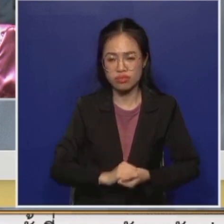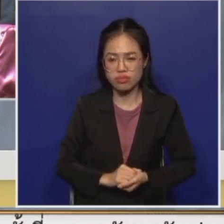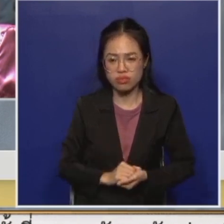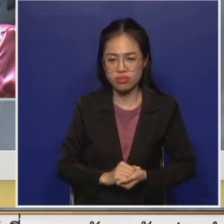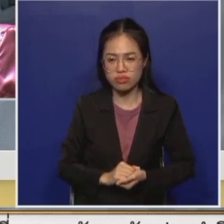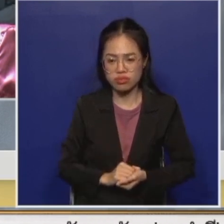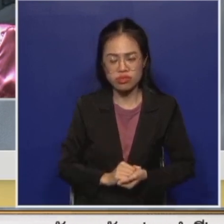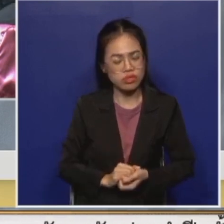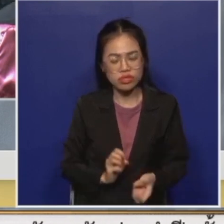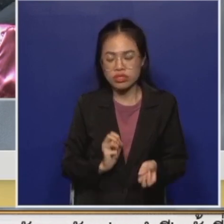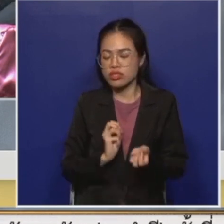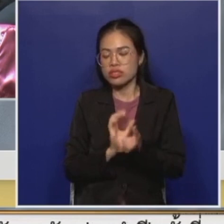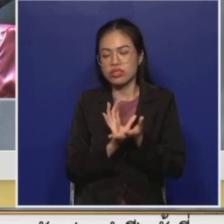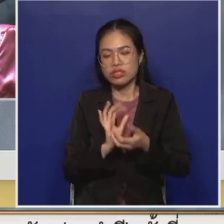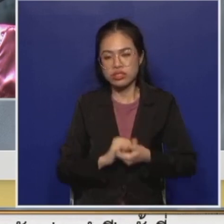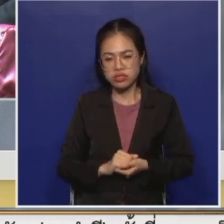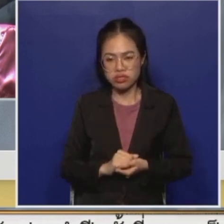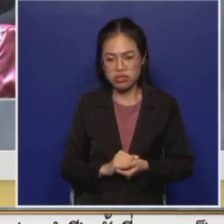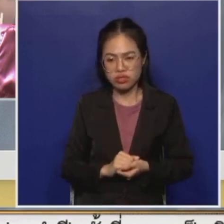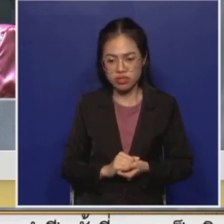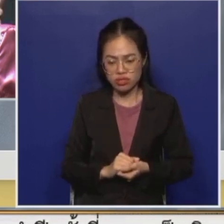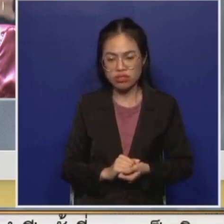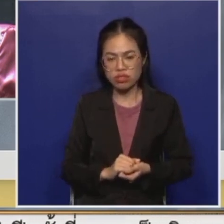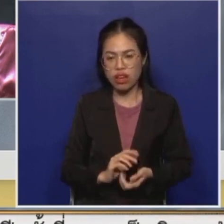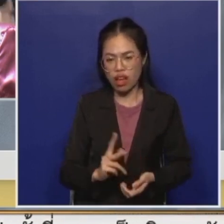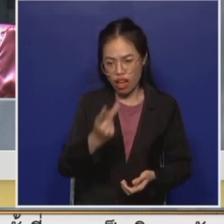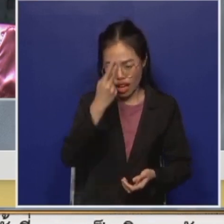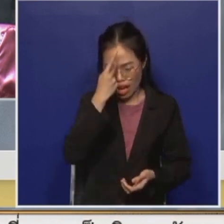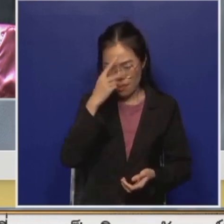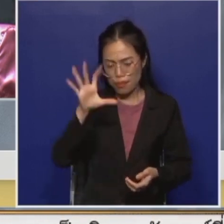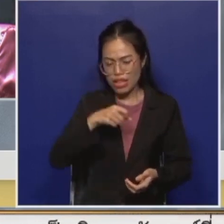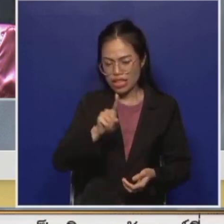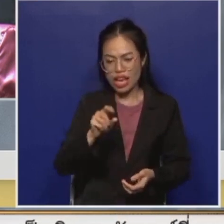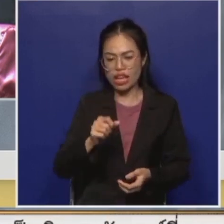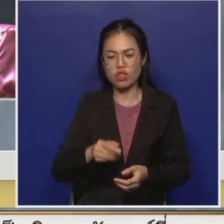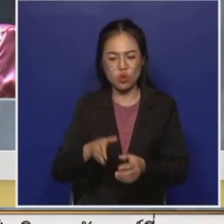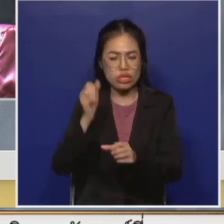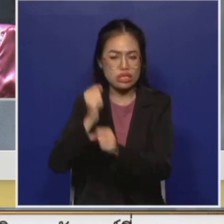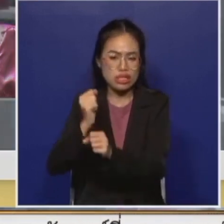กรรมนะครับมัเจอดจากกกระธรมแล้วผลกรมนมจะเห็นชดขึ้น